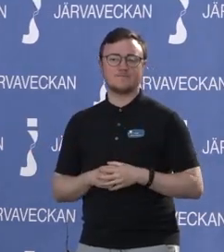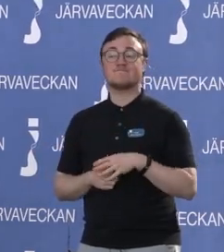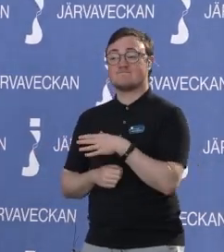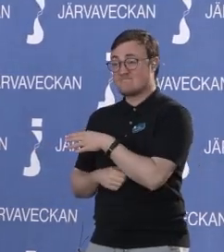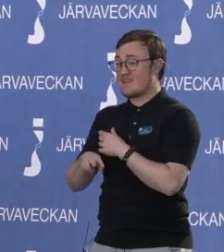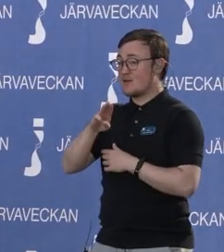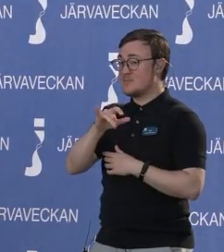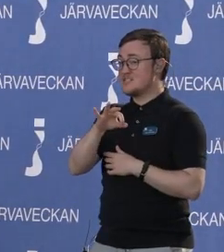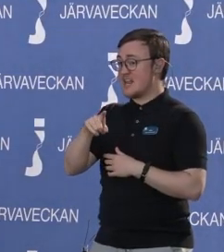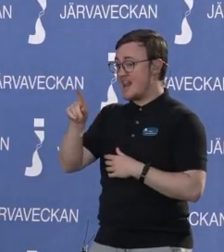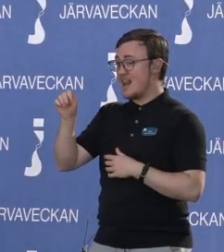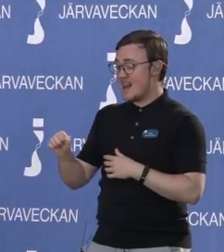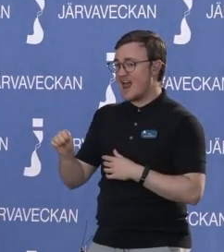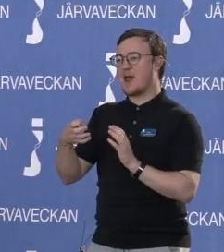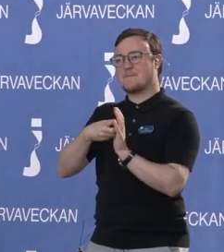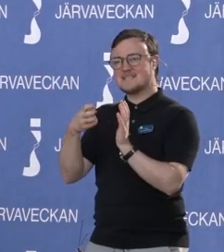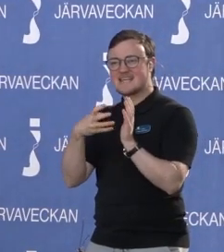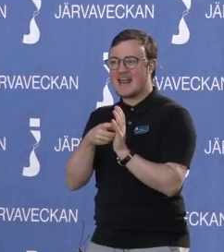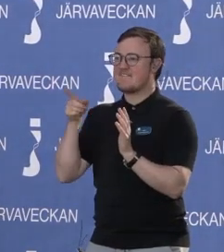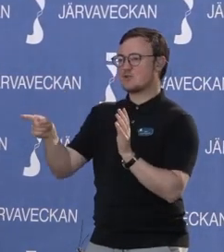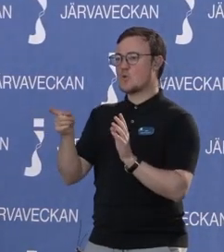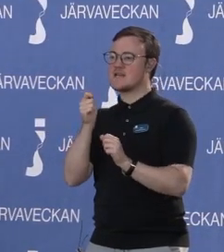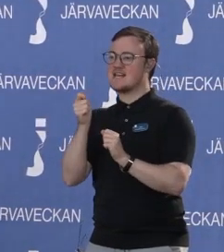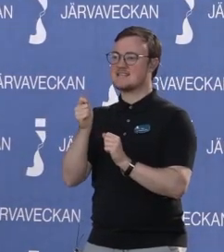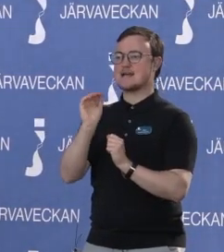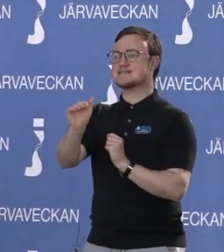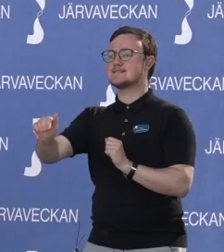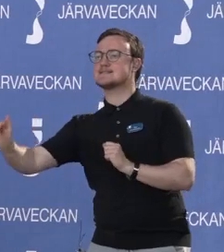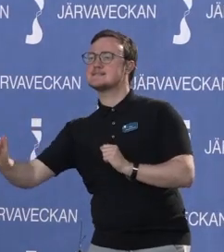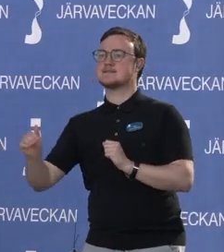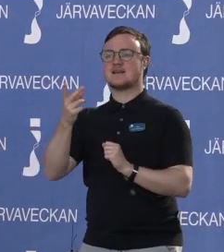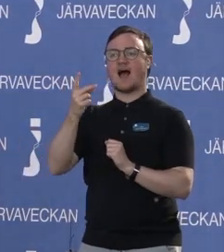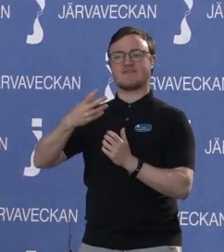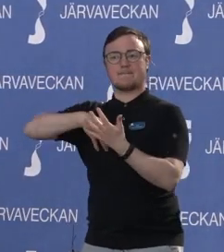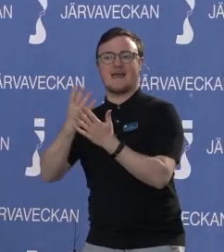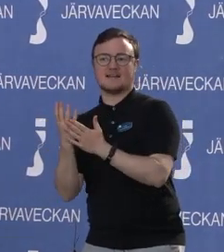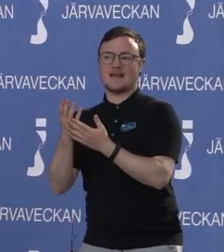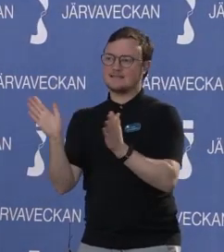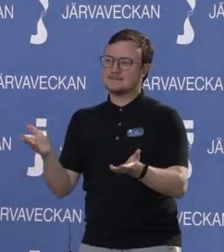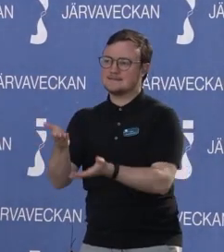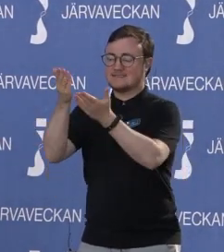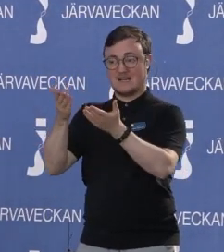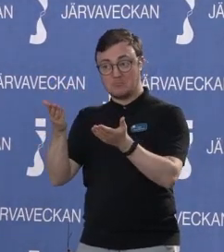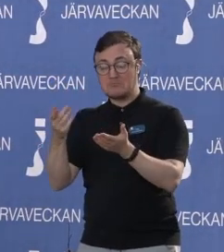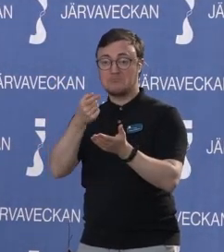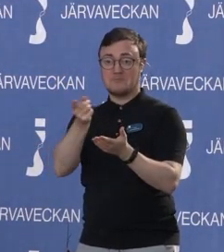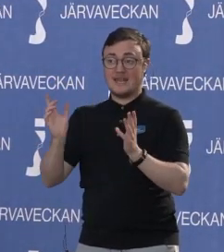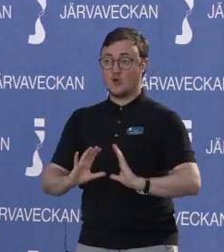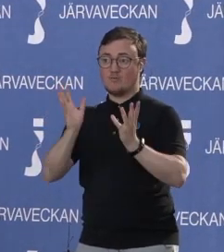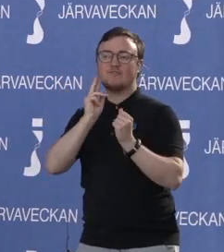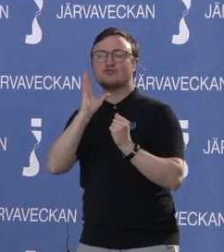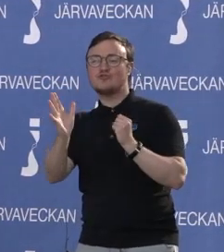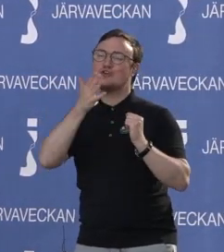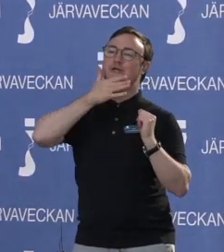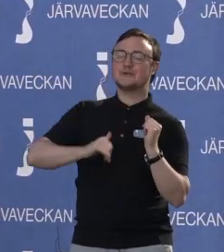hur hon är en slags blåslampa på andra medier. Tycker du att ni får hjälp av de här lite nyare,